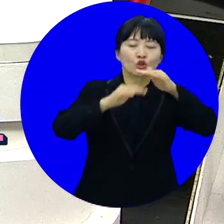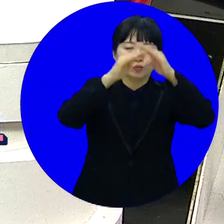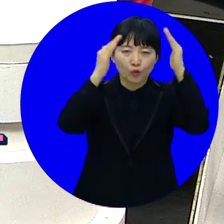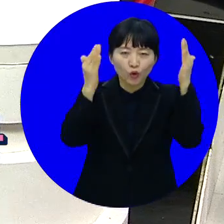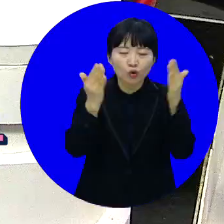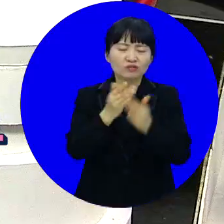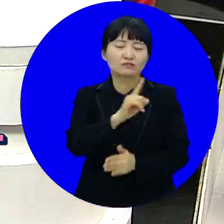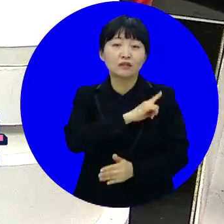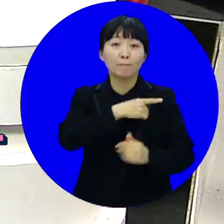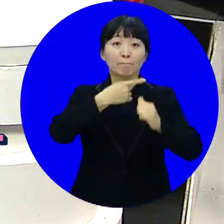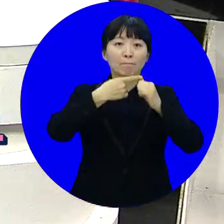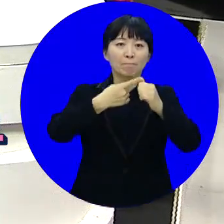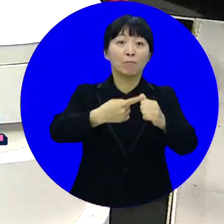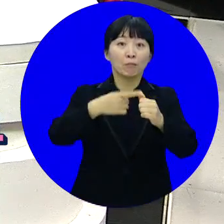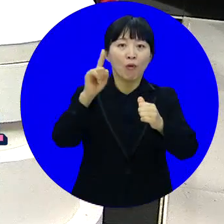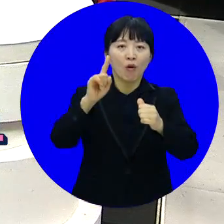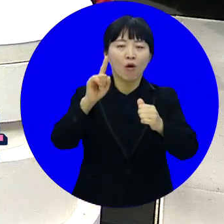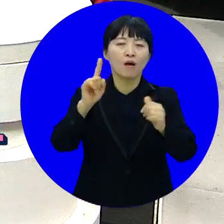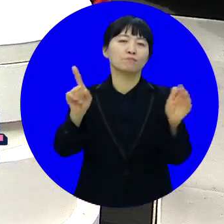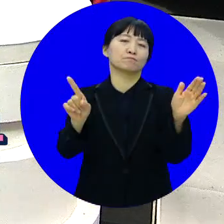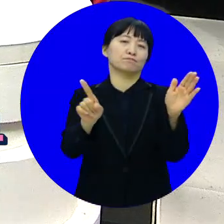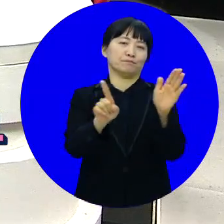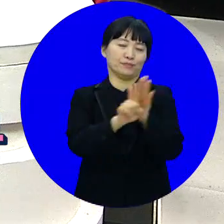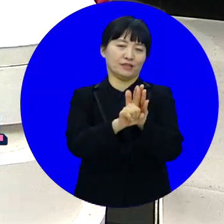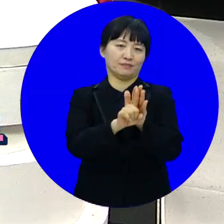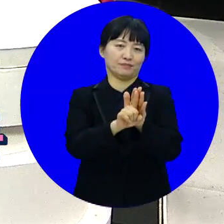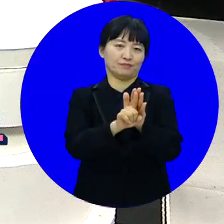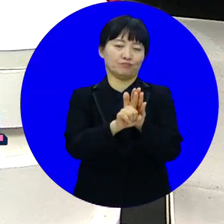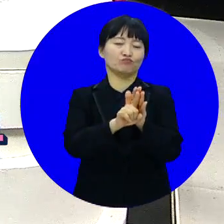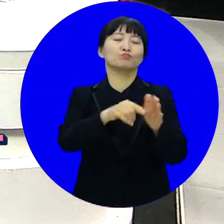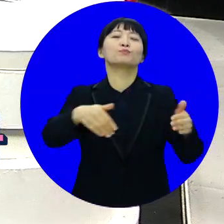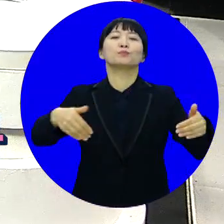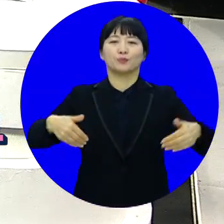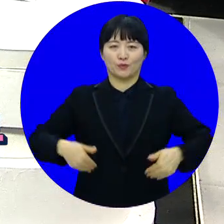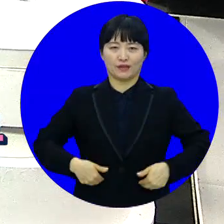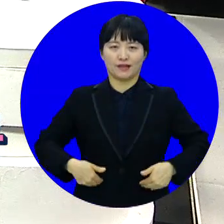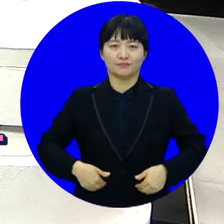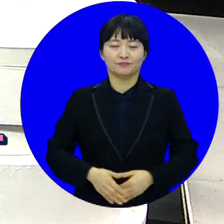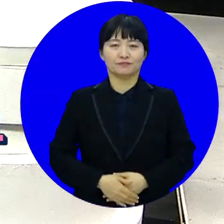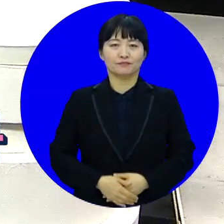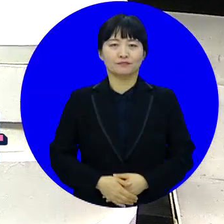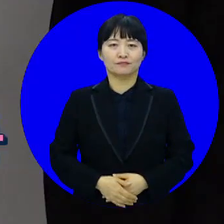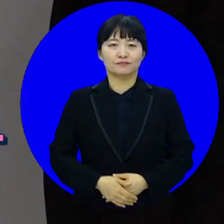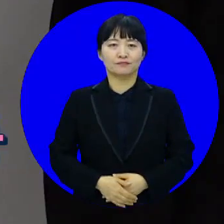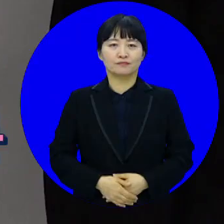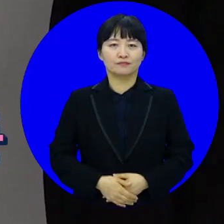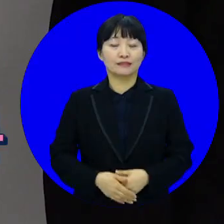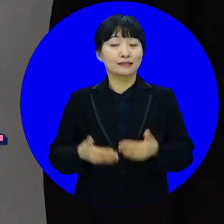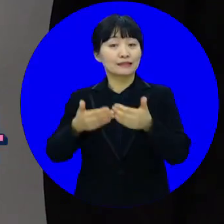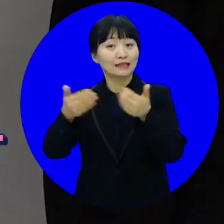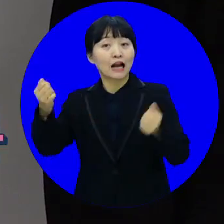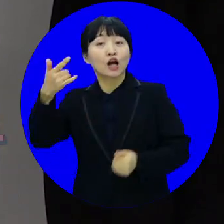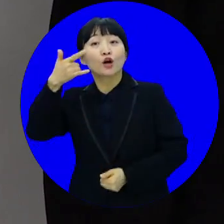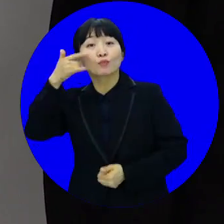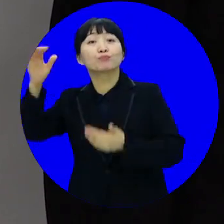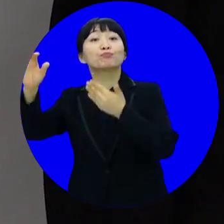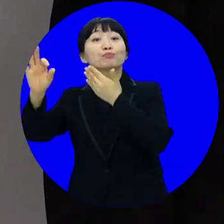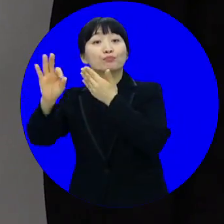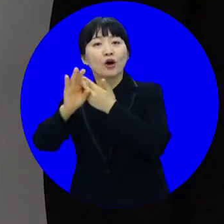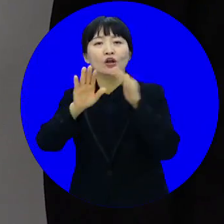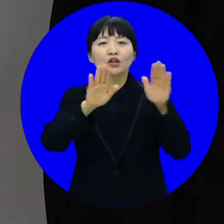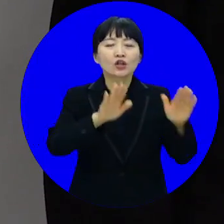모두 자녀에게 우선순위를 두고 있다는 믿음, 신뢰가 무엇보다도 필요합니다. 따로 사는